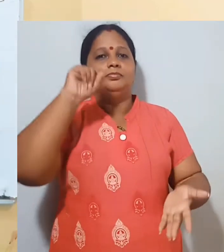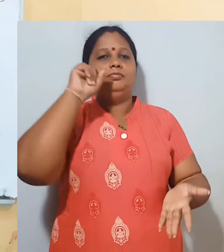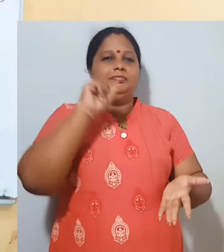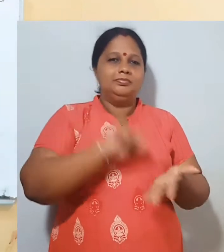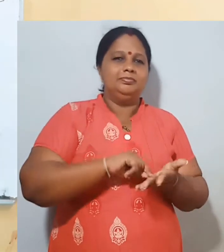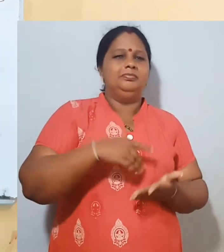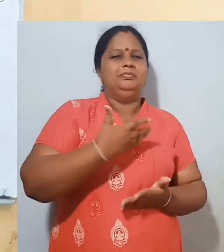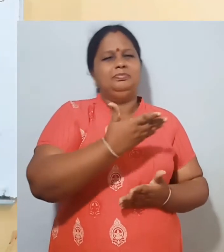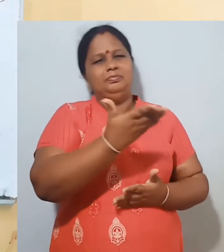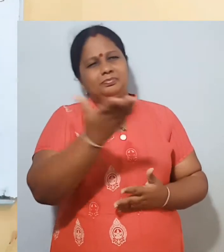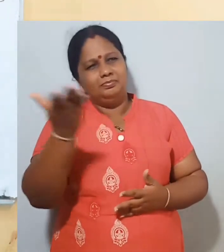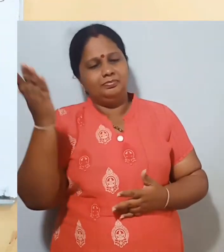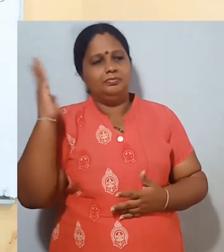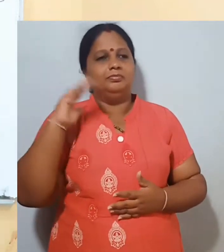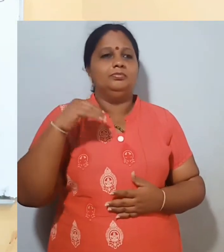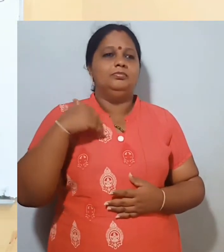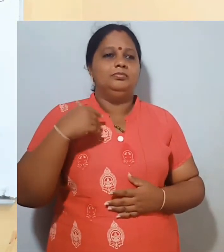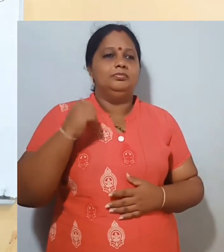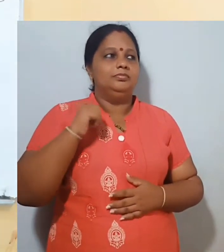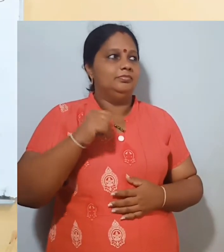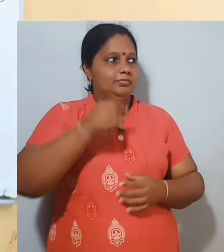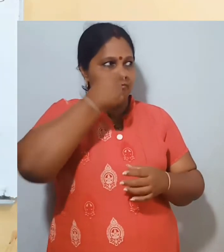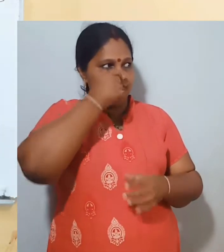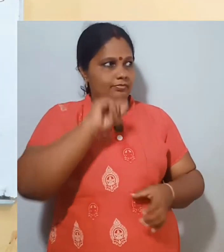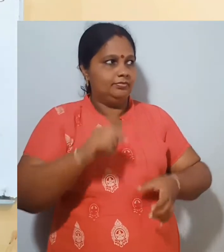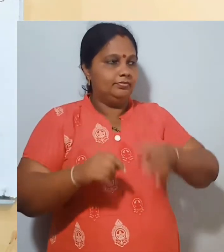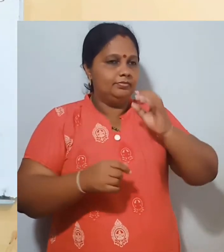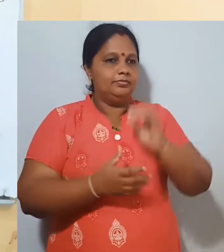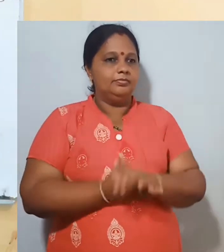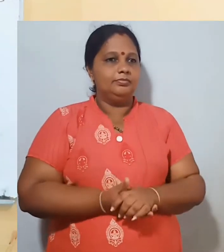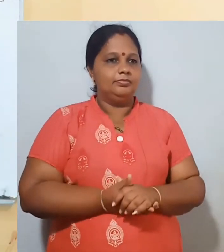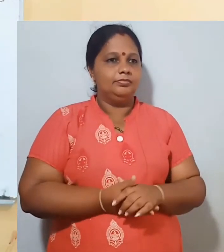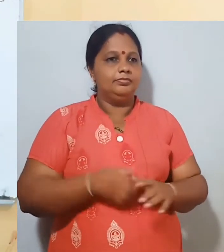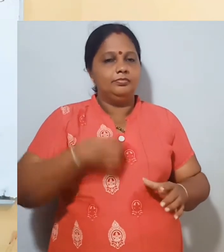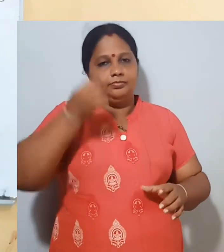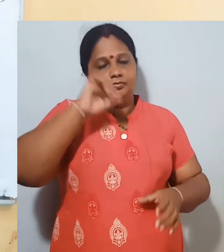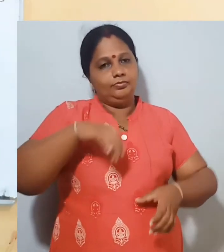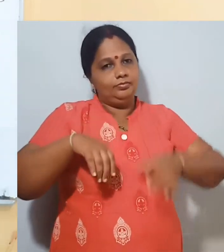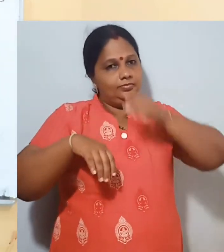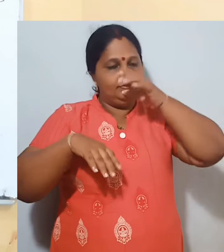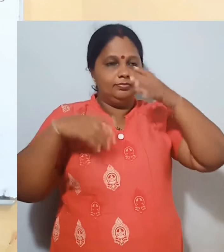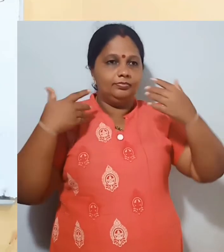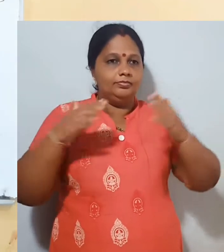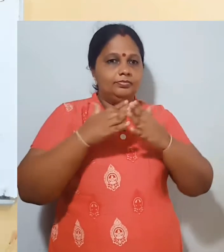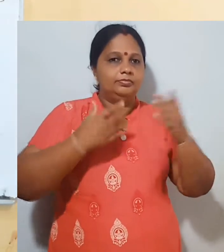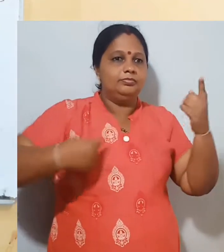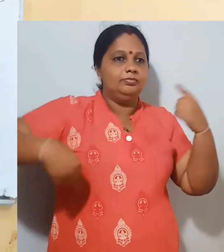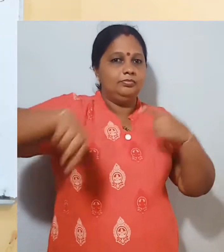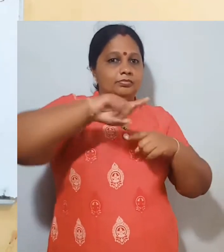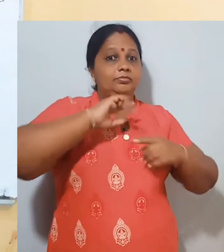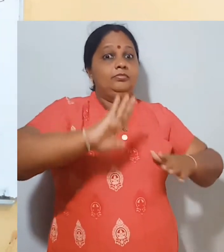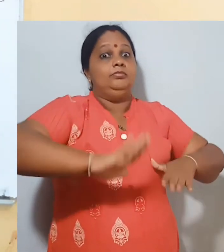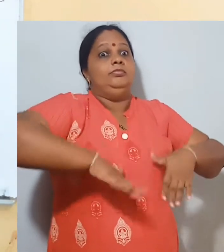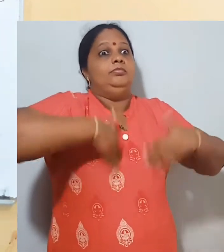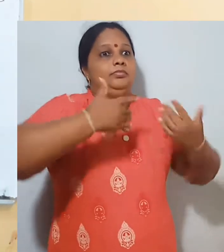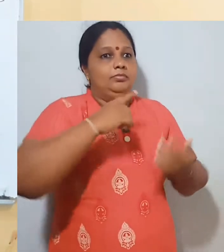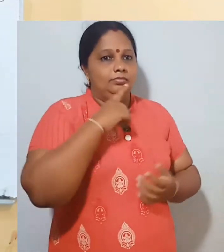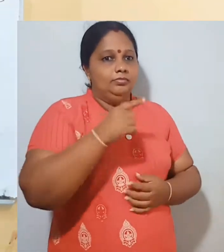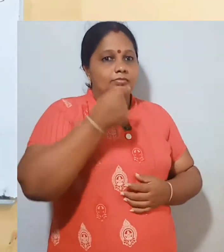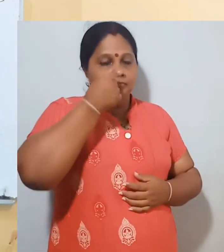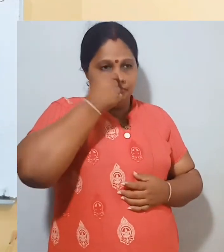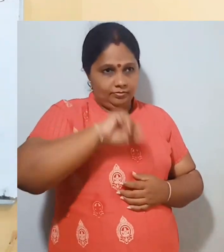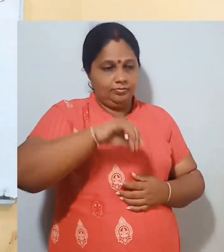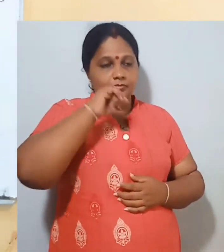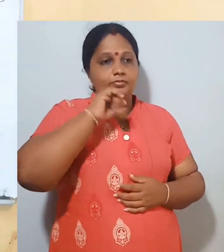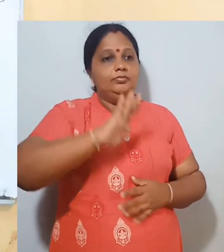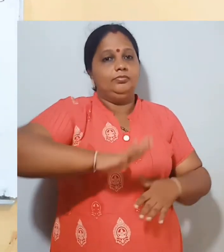நடக்கிற, ஆக்சிடென்டலா நடக்கிற நஞ்சு குடிக்கிற விஷயங்கள். இப்ப ஒரு ஆள் நஞ்சு குடிச்சுட்டு சொல்லிச்சுன்னா வீட்டுல எல்லாரும் ஏதோ சத்தி எடுக்க கொடுப்பாங்க. ரைட்? நஞ்சு குடிச்சா சத்தி